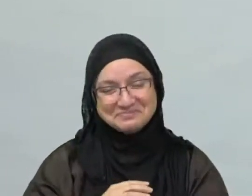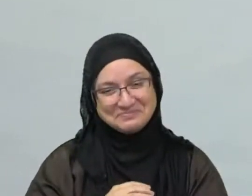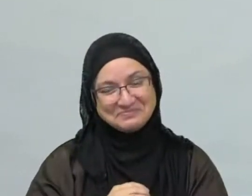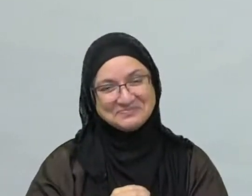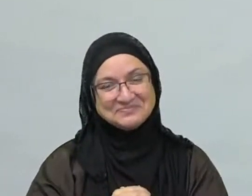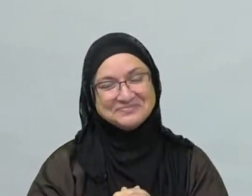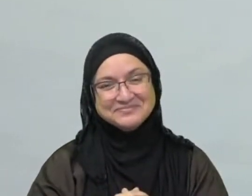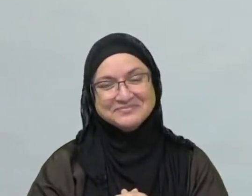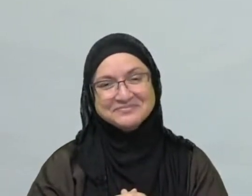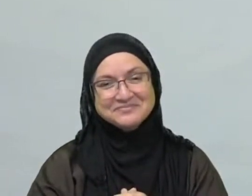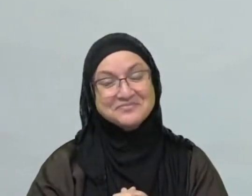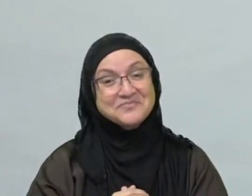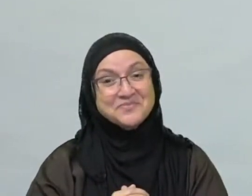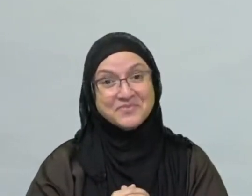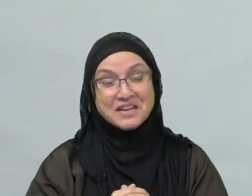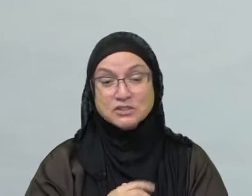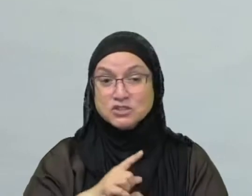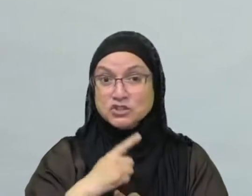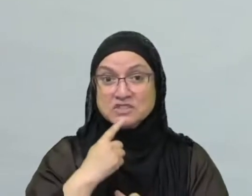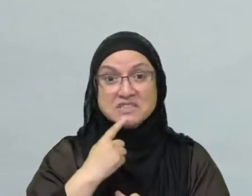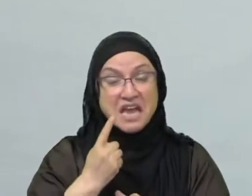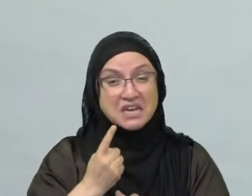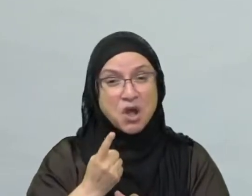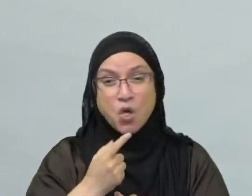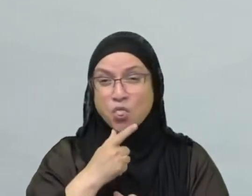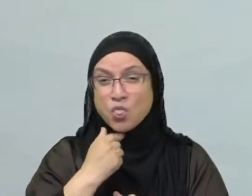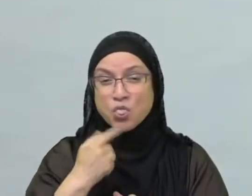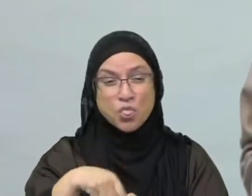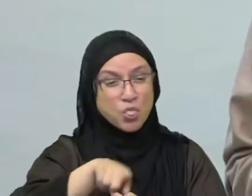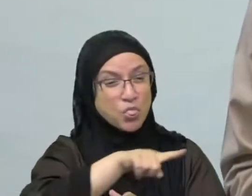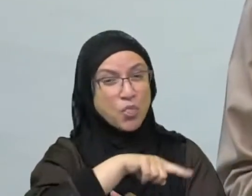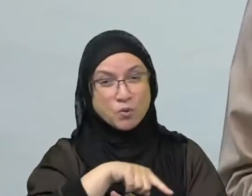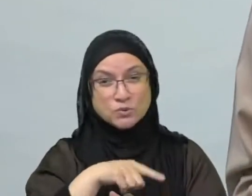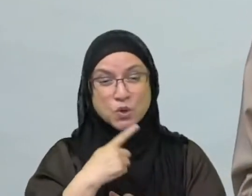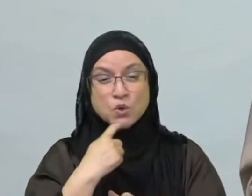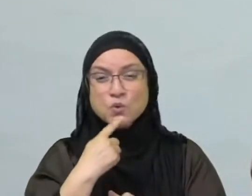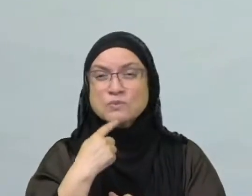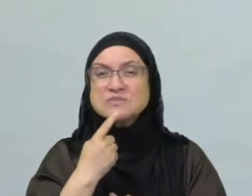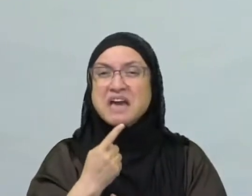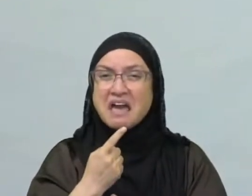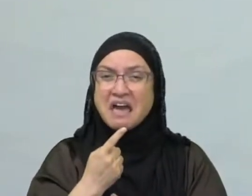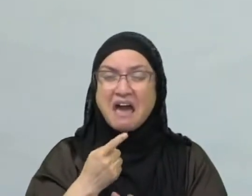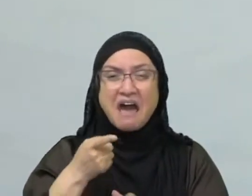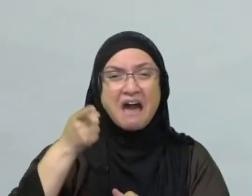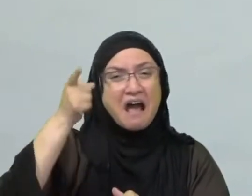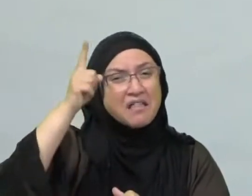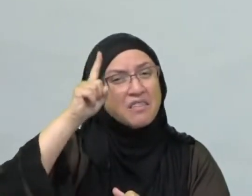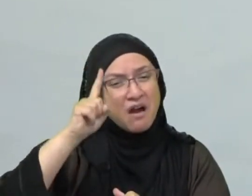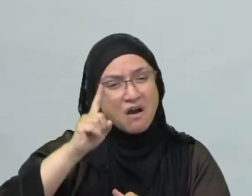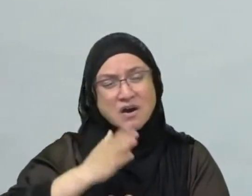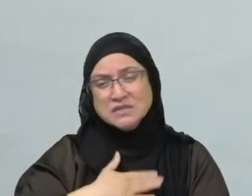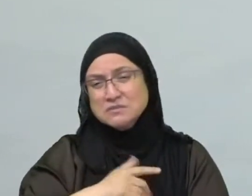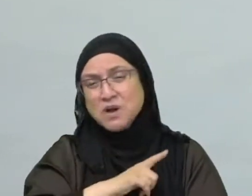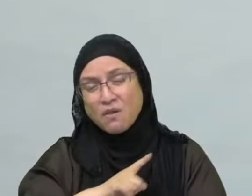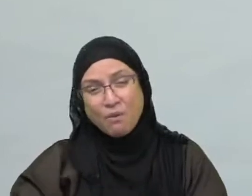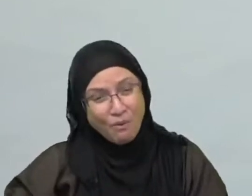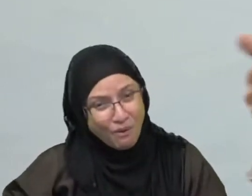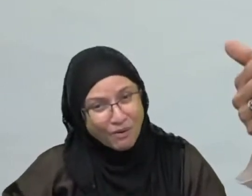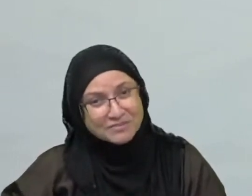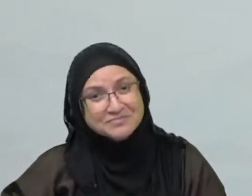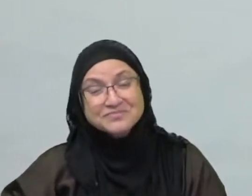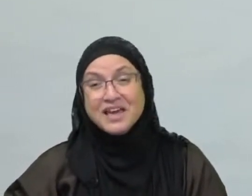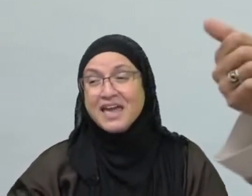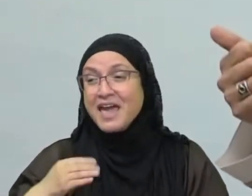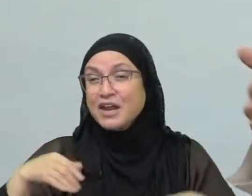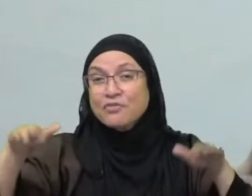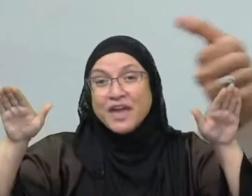firm. تَتَنَزَّلُ عَلَيْهِمُ الْمَلَائِكَةِ. The angels come down to them. أَلَّا تَخَافُوا وَلَا تَحْزَنُوا. Do not fear. Remember, we